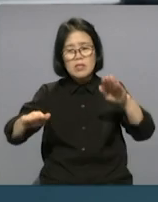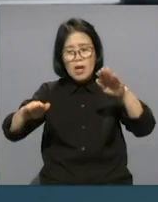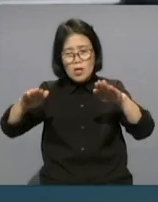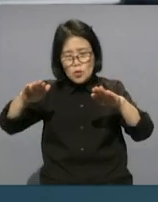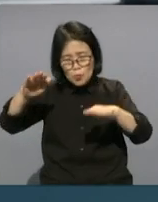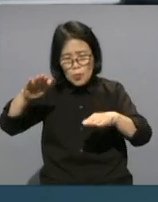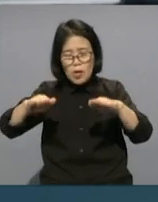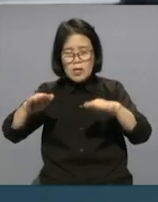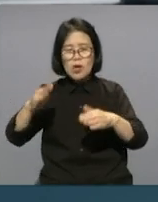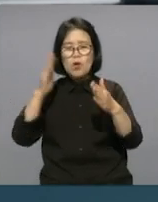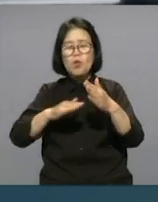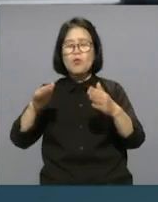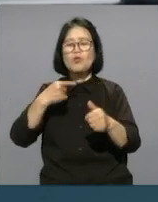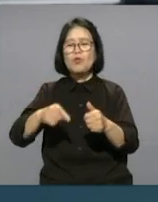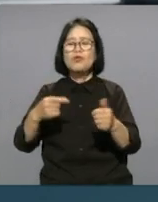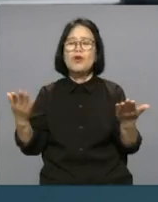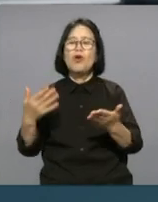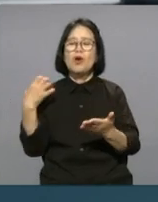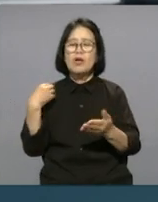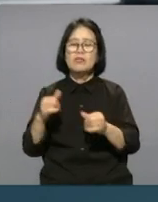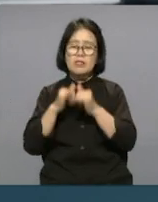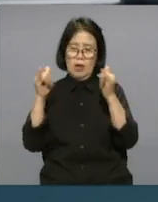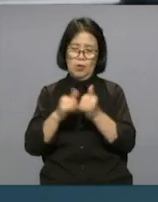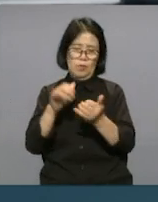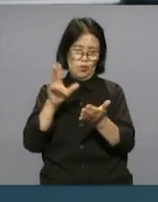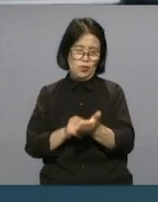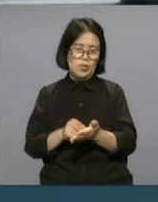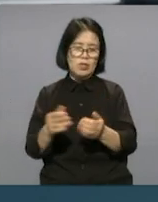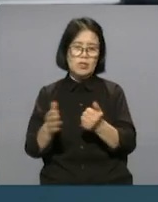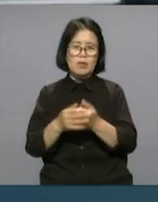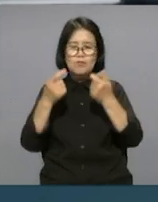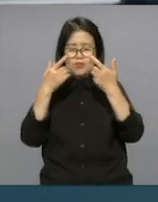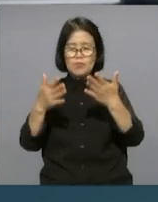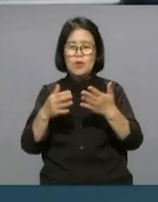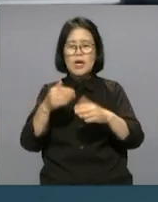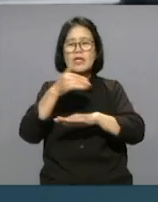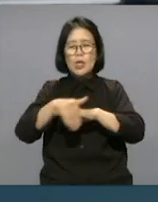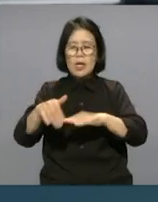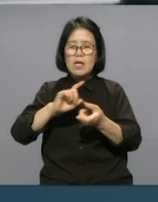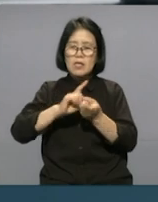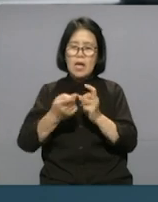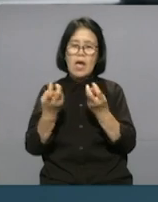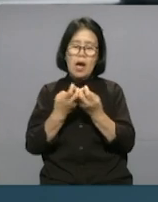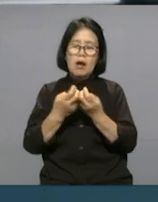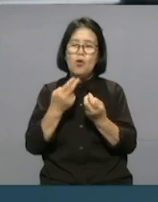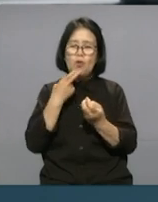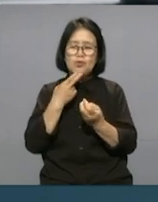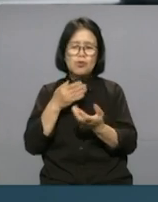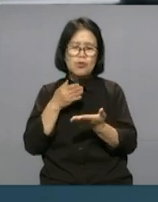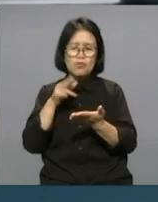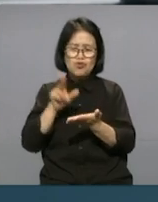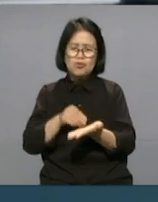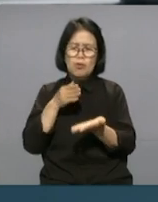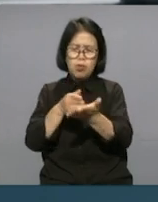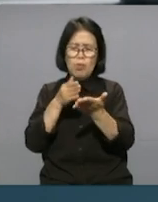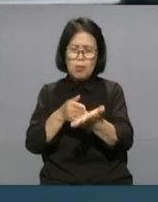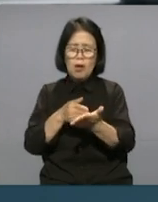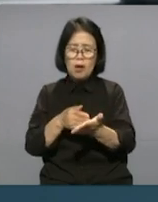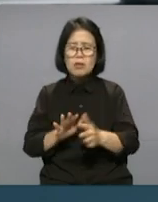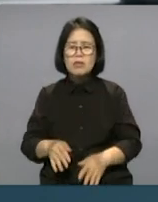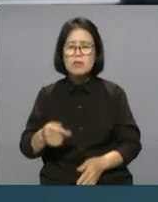것이 공교육의 역할이자 우리 사회의 숙제인 만큼 분명한 계획과 대안 없는 문제 제기는 수능을 5달 앞둔